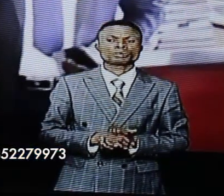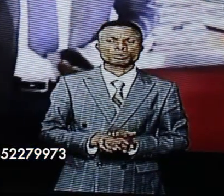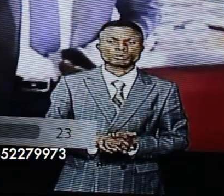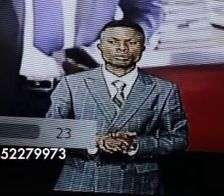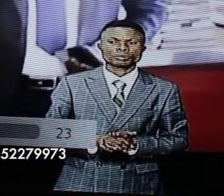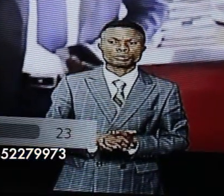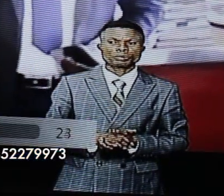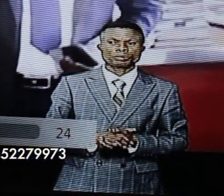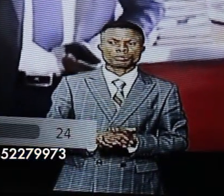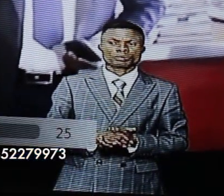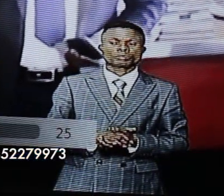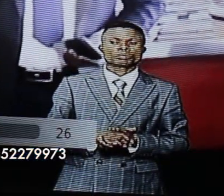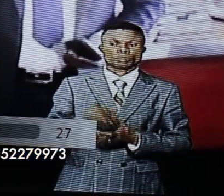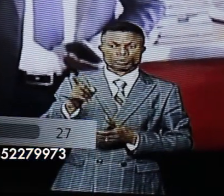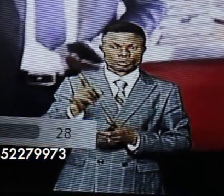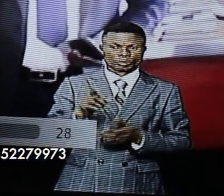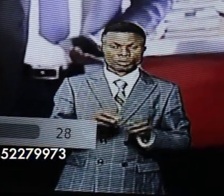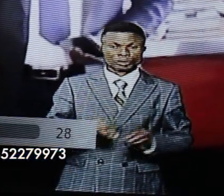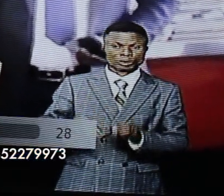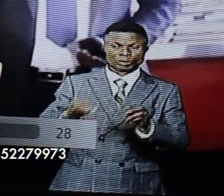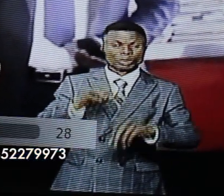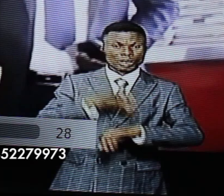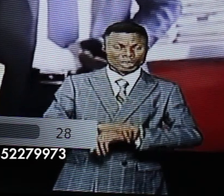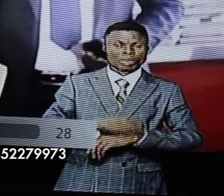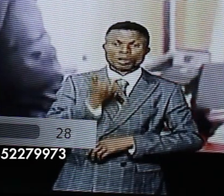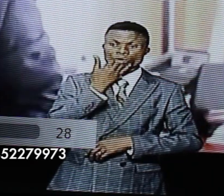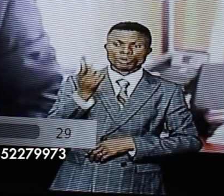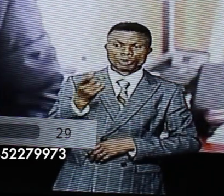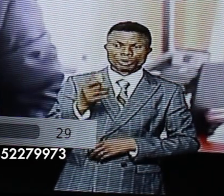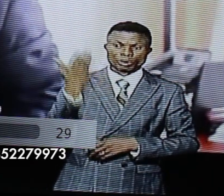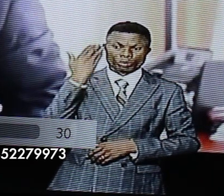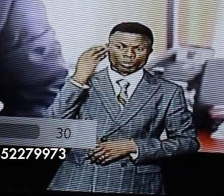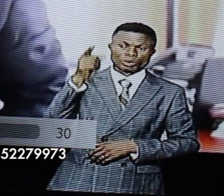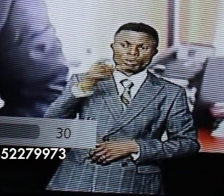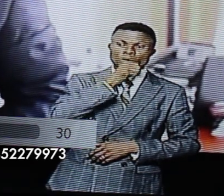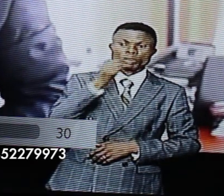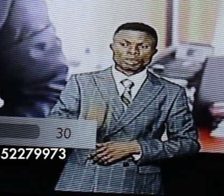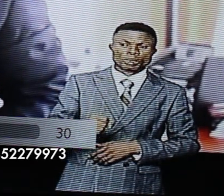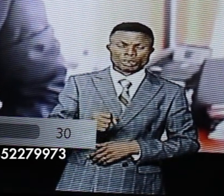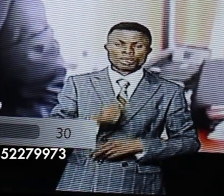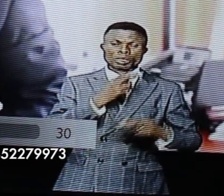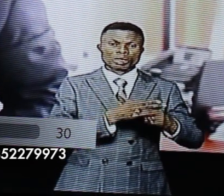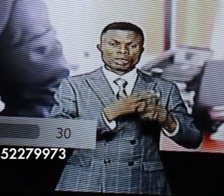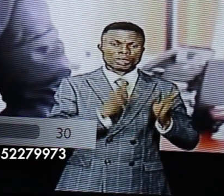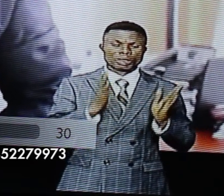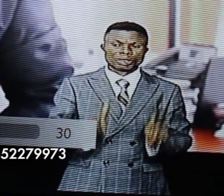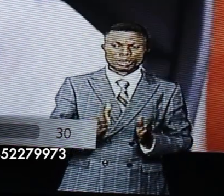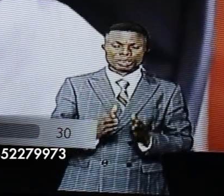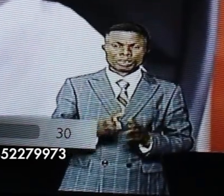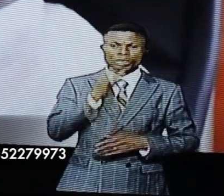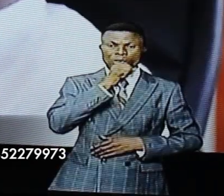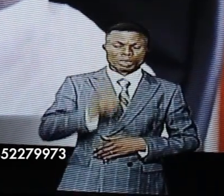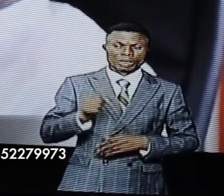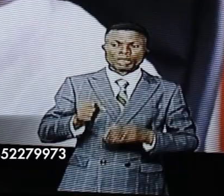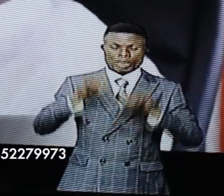Il fera sans doute l'objet d'une procédure de flagrance. Jean Moussouna Senga, ancien intendant au ministère de l'enseignement primaire,